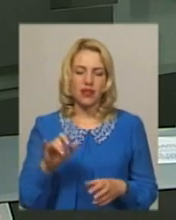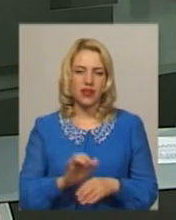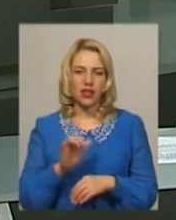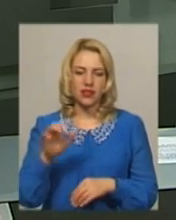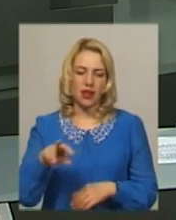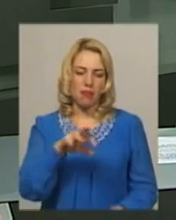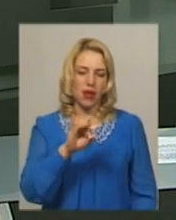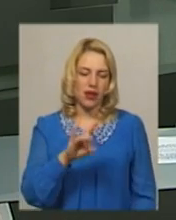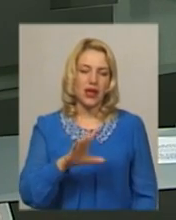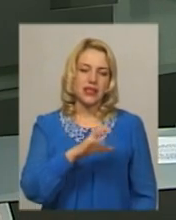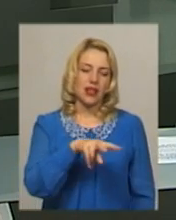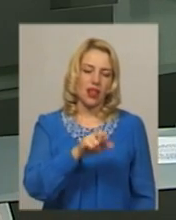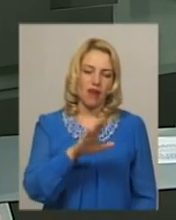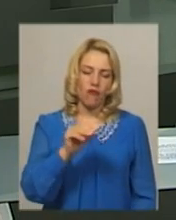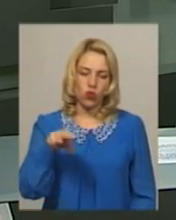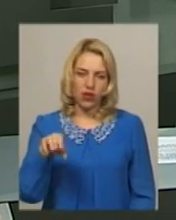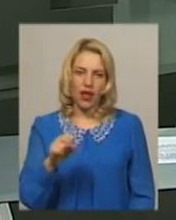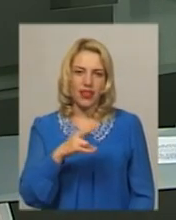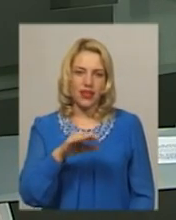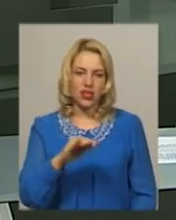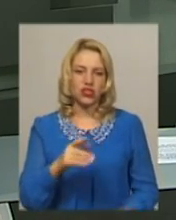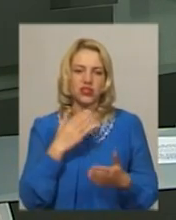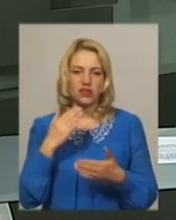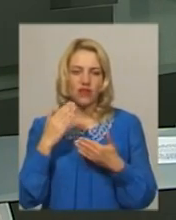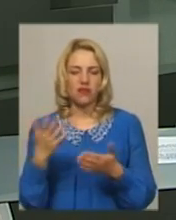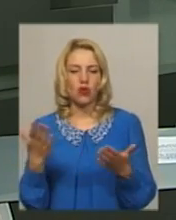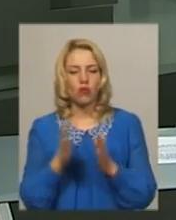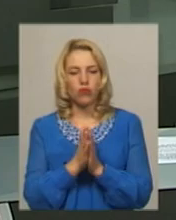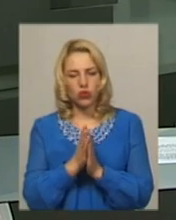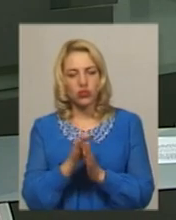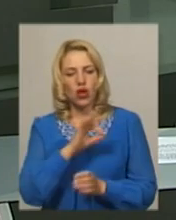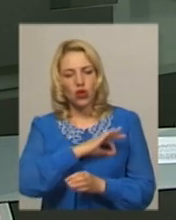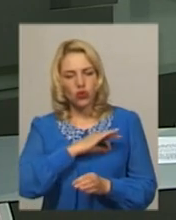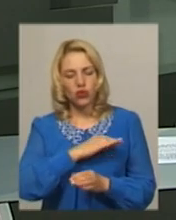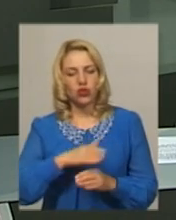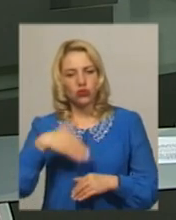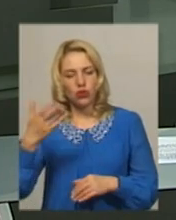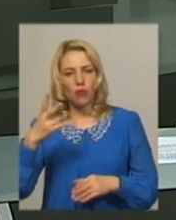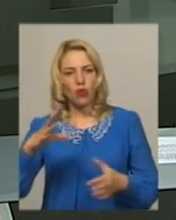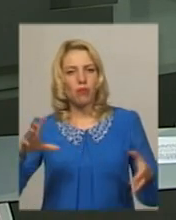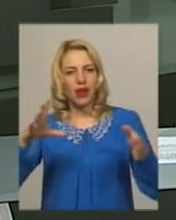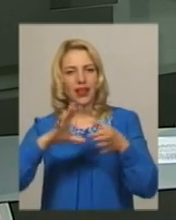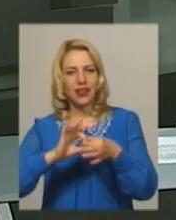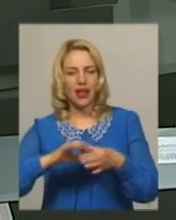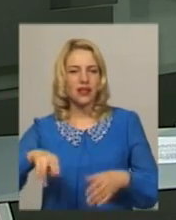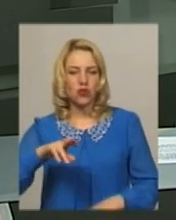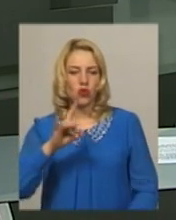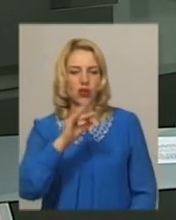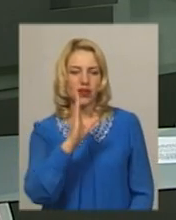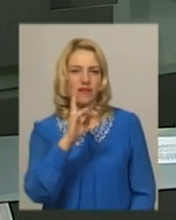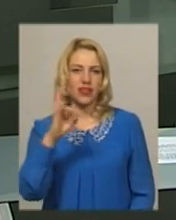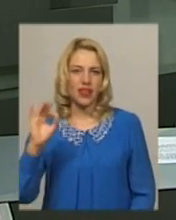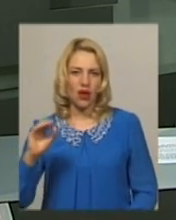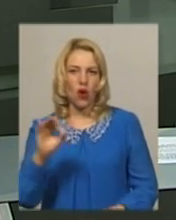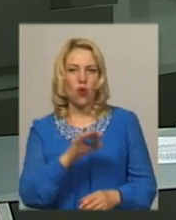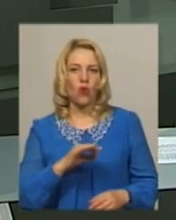Славути та Нетішина відповідне звернення, у якому просять повідомити юридичну сторону приєднання до Рівненської області. Йдеться про об'єднання